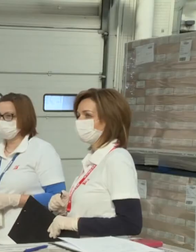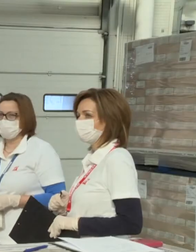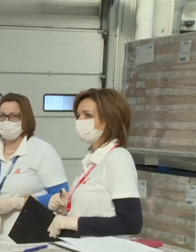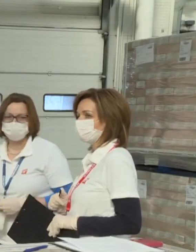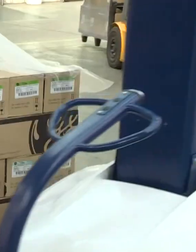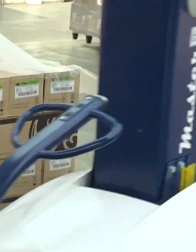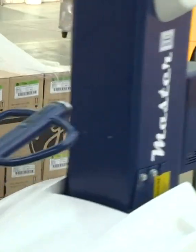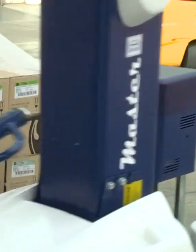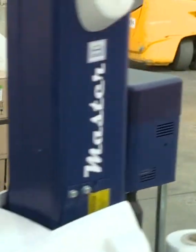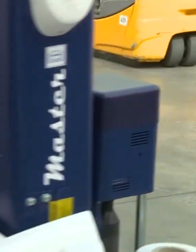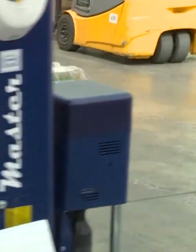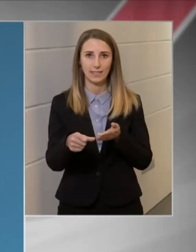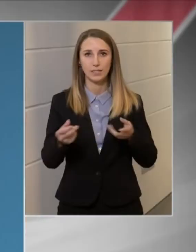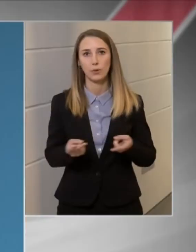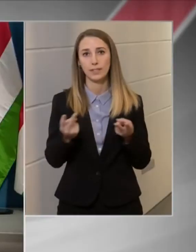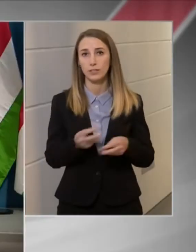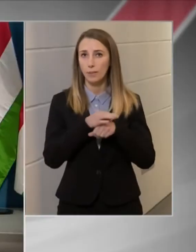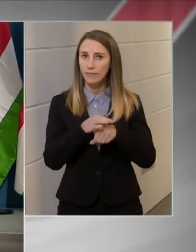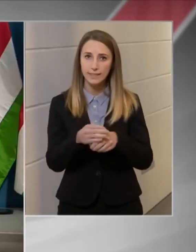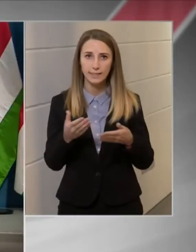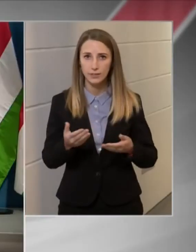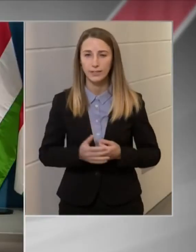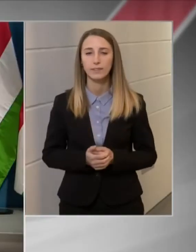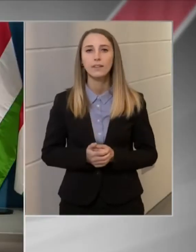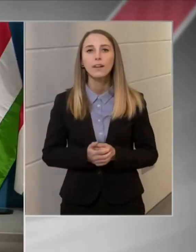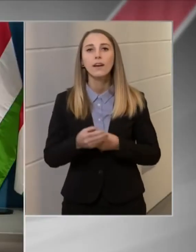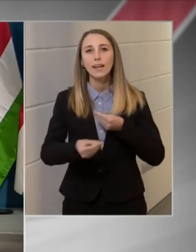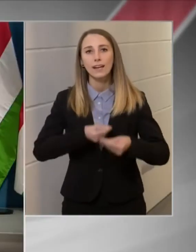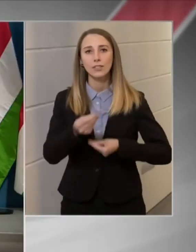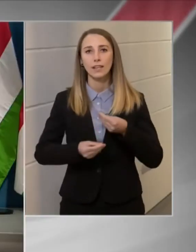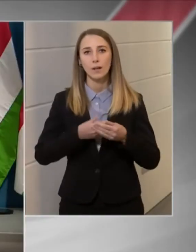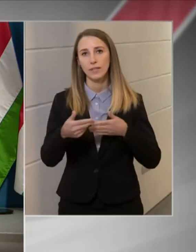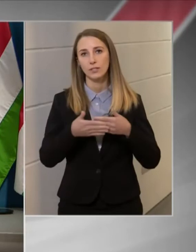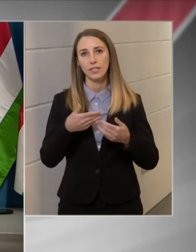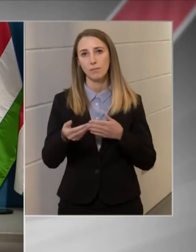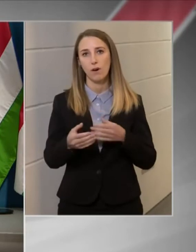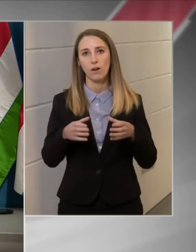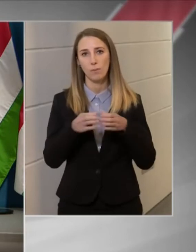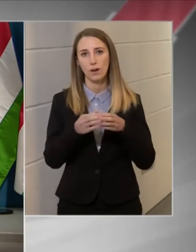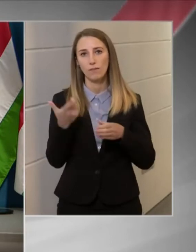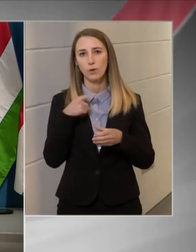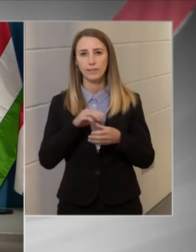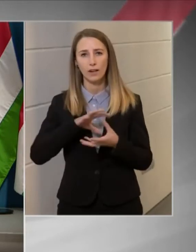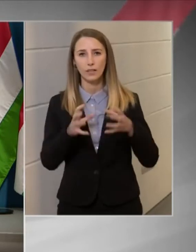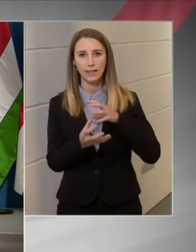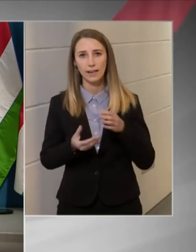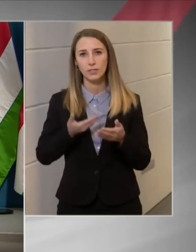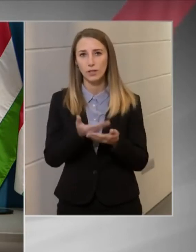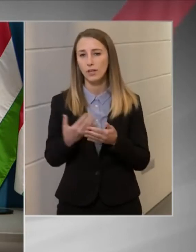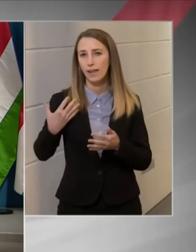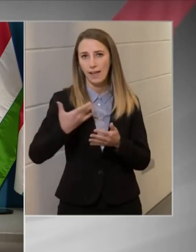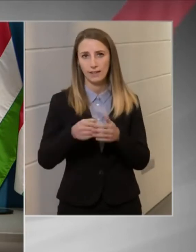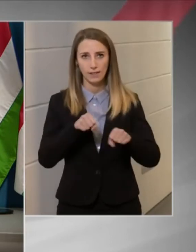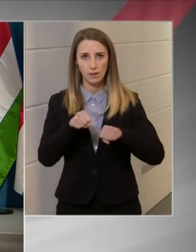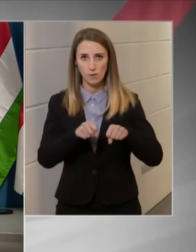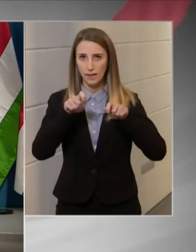és jövőre a helyi iparűzési adót. Gulyás Gergely elmondta, ez egy radikális javaslat, és a kormány még nem hozott döntést